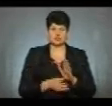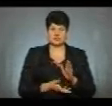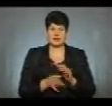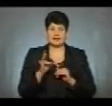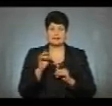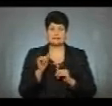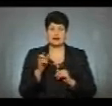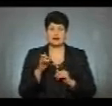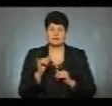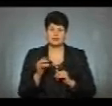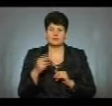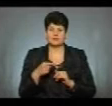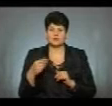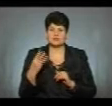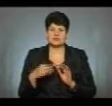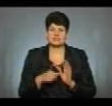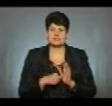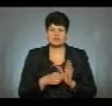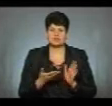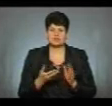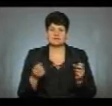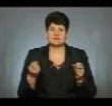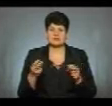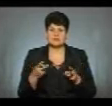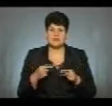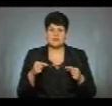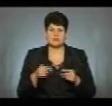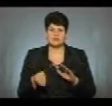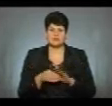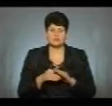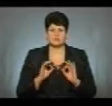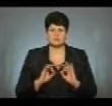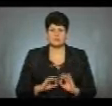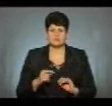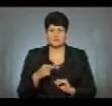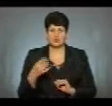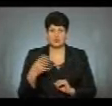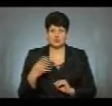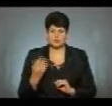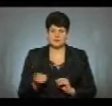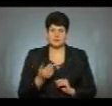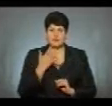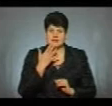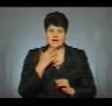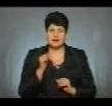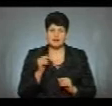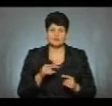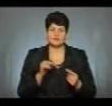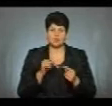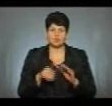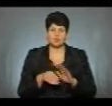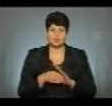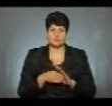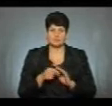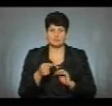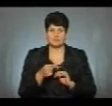НАБУ – мінус 36, Спеціальна антикорупційна прокуратура – мінус 40, Національне агентство запобігання